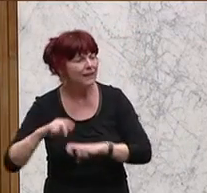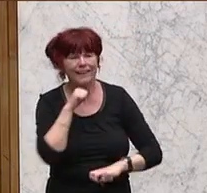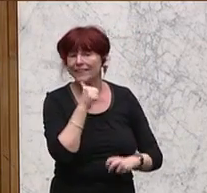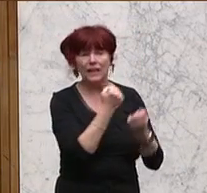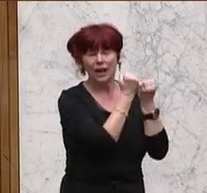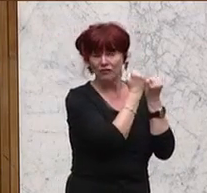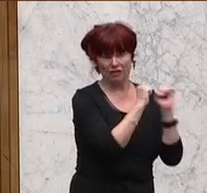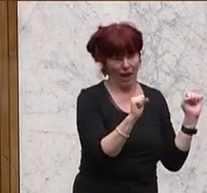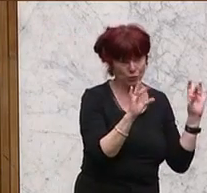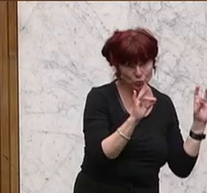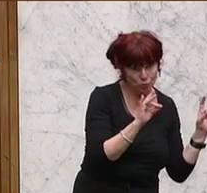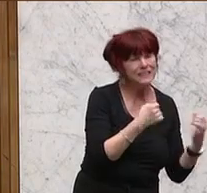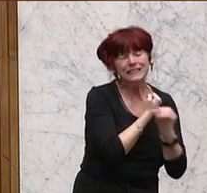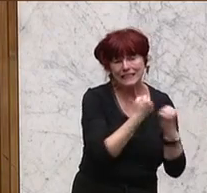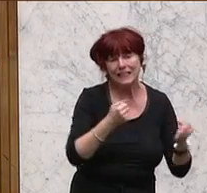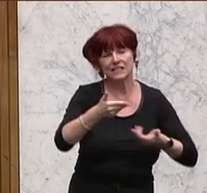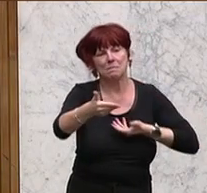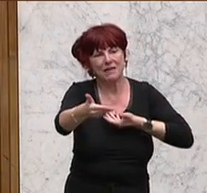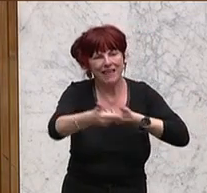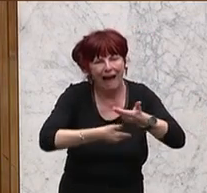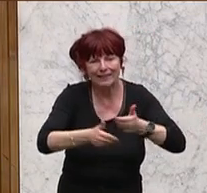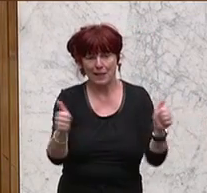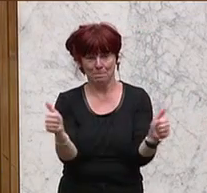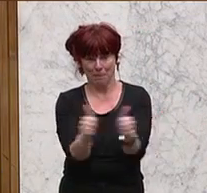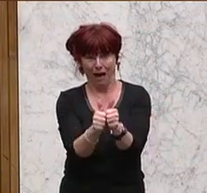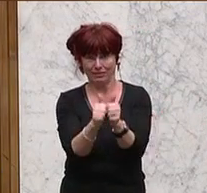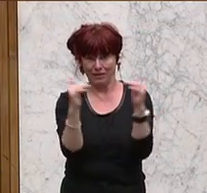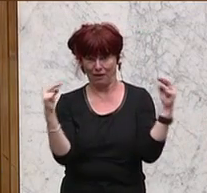tun und schon gar nicht mit Handel zwischen Partnern